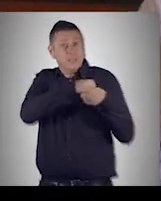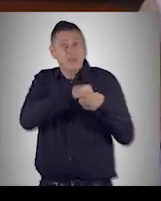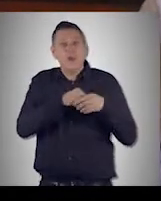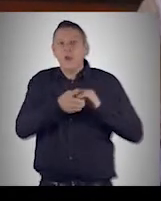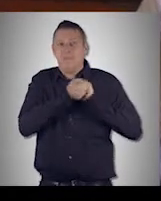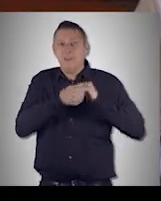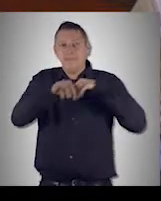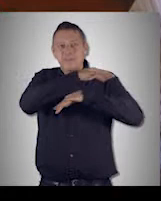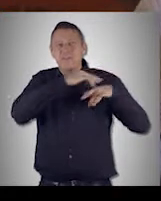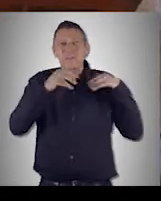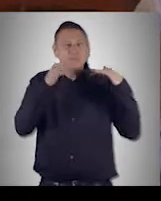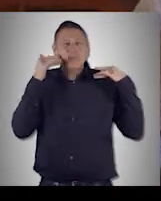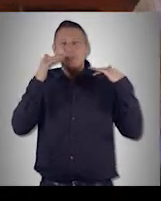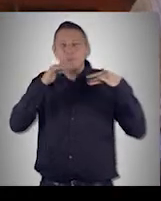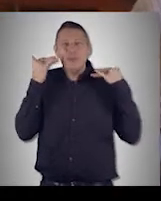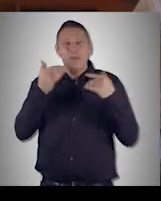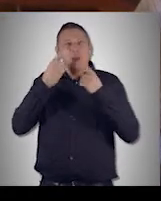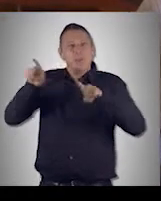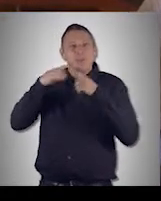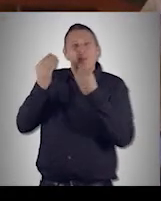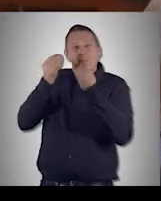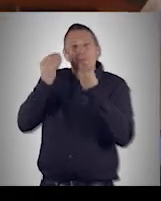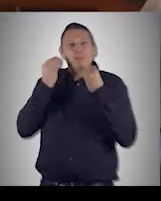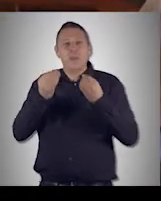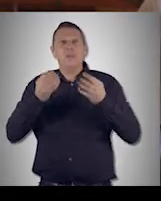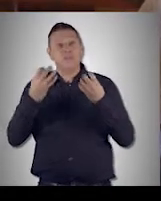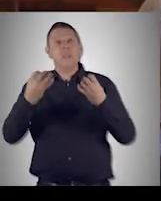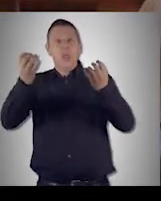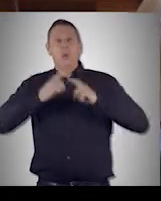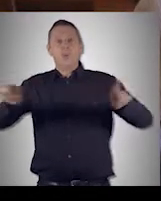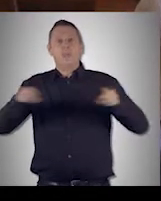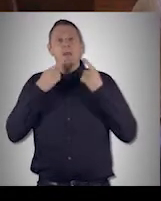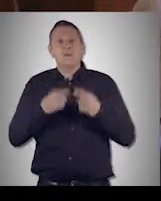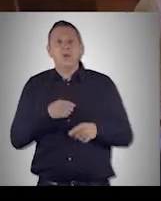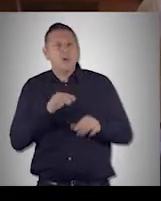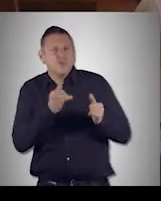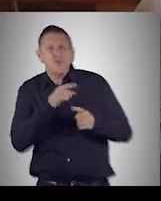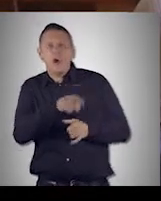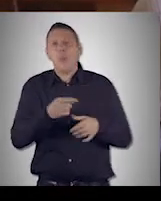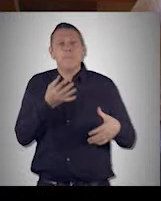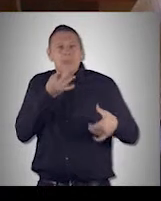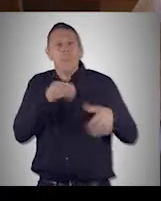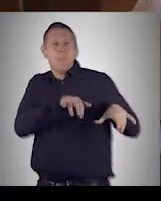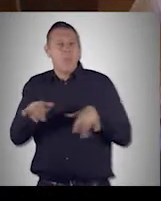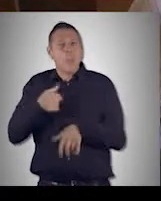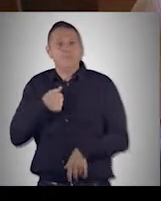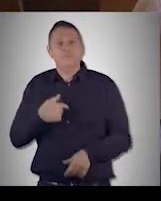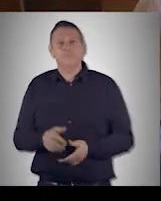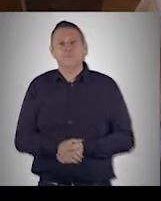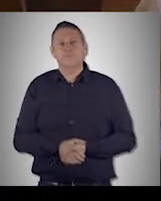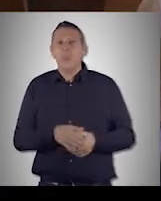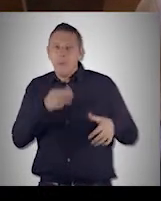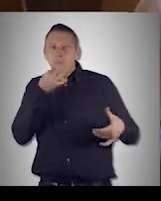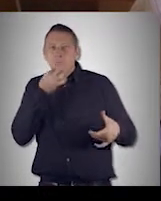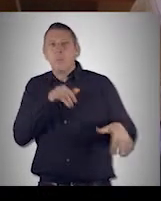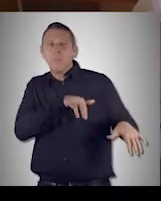mes amis pour faire la musique et au concert. Et tu joues d'un instrument ? Basson et piano. Basson